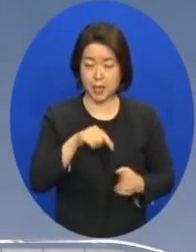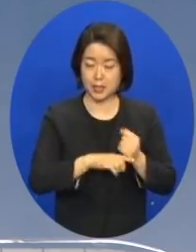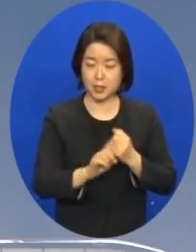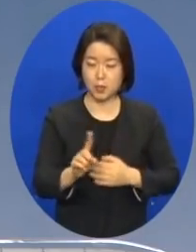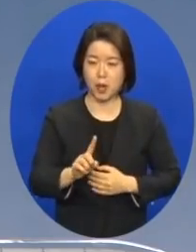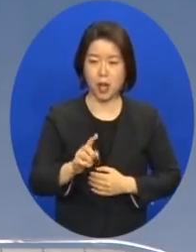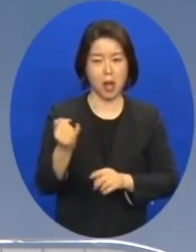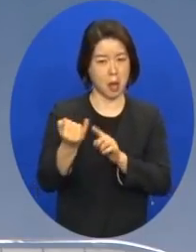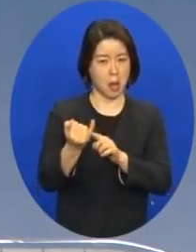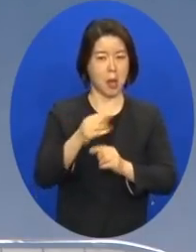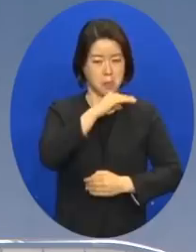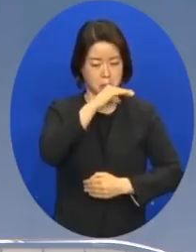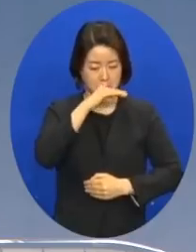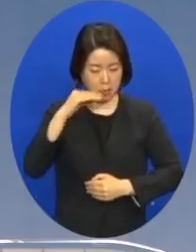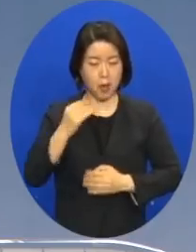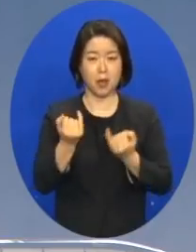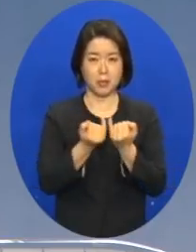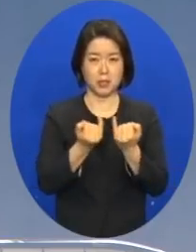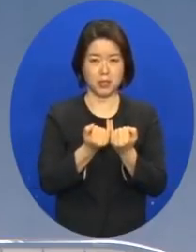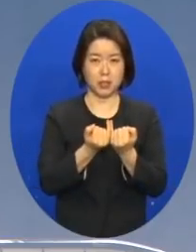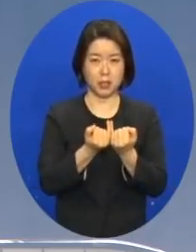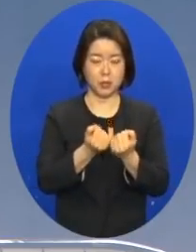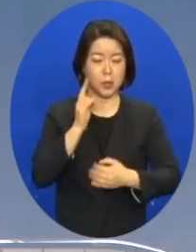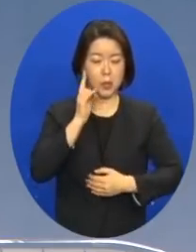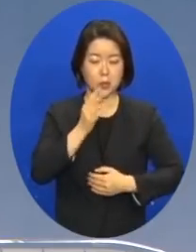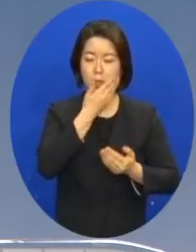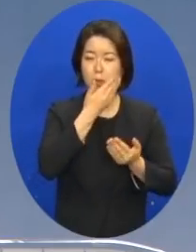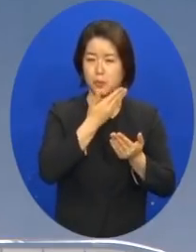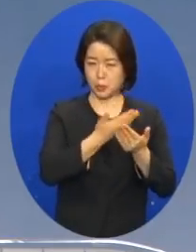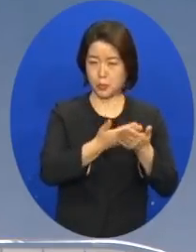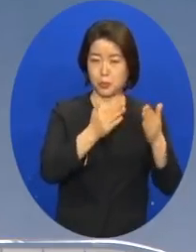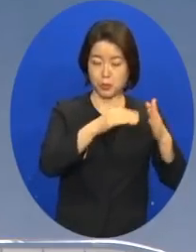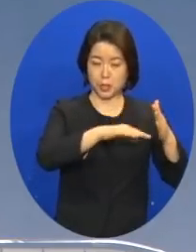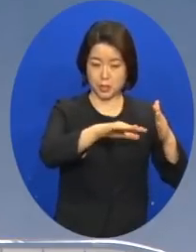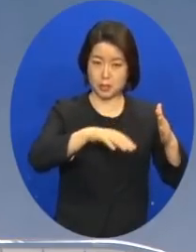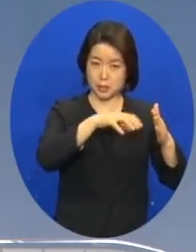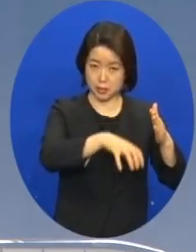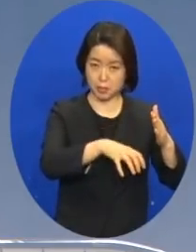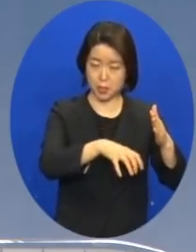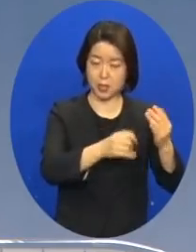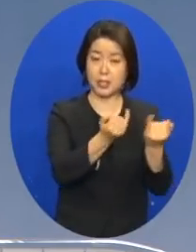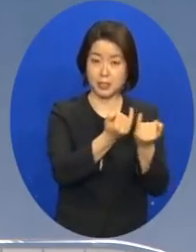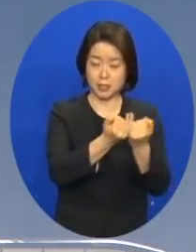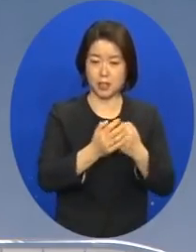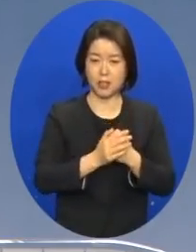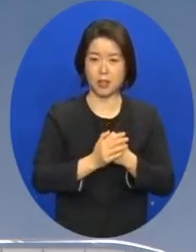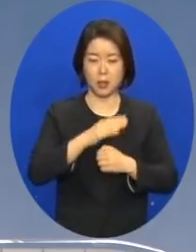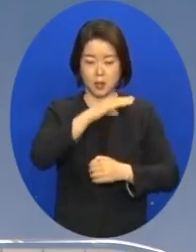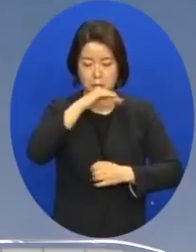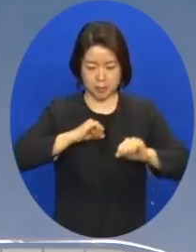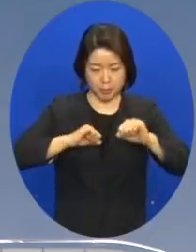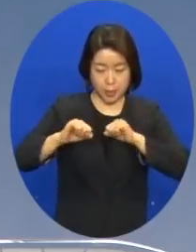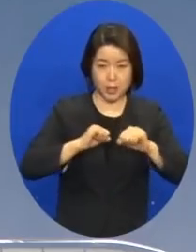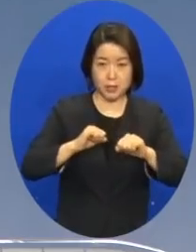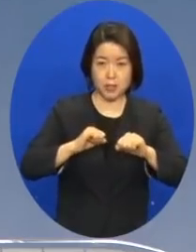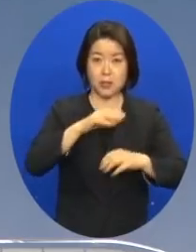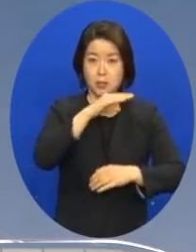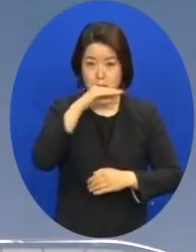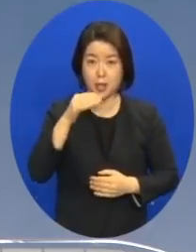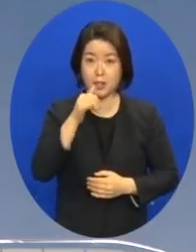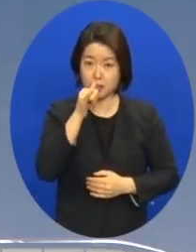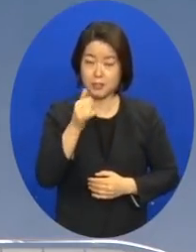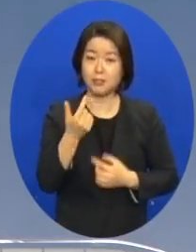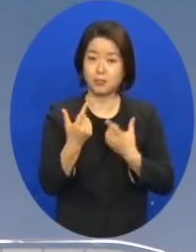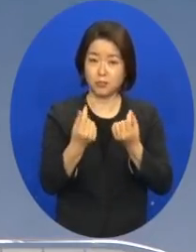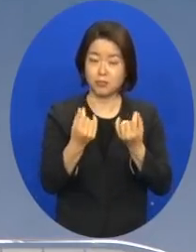정숙한 여자고 그리고 아주 귀한 집안의 여자고 품행이 방정하고